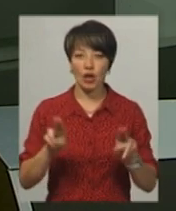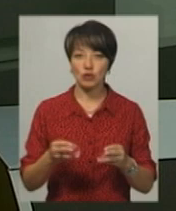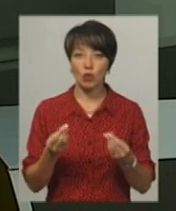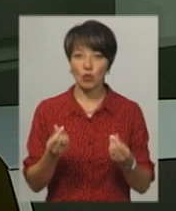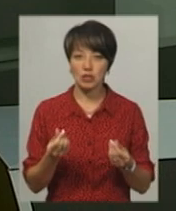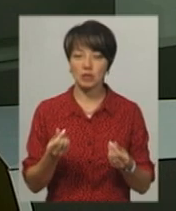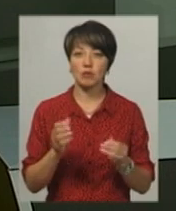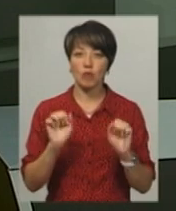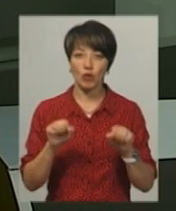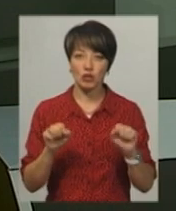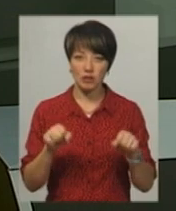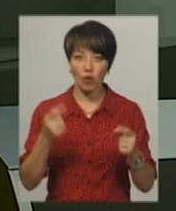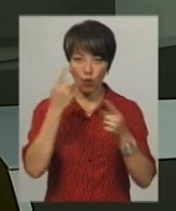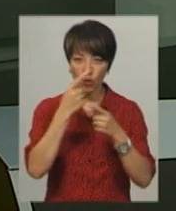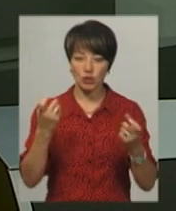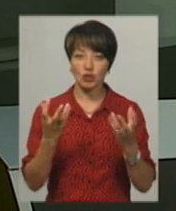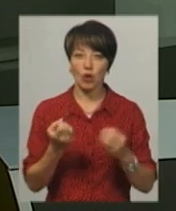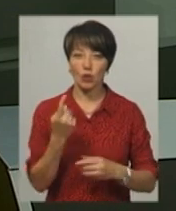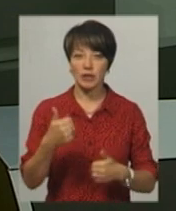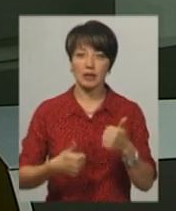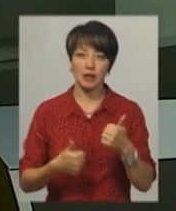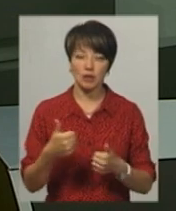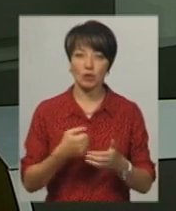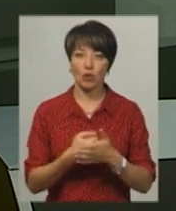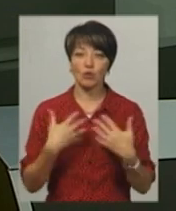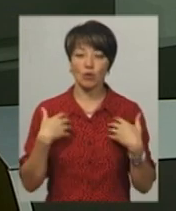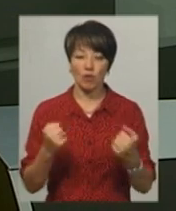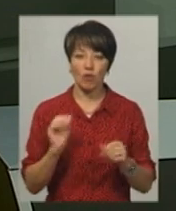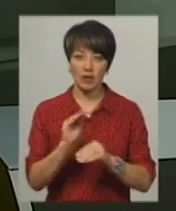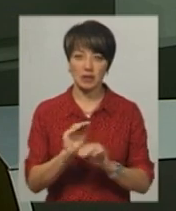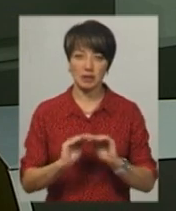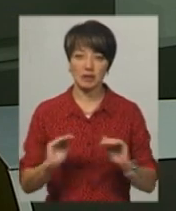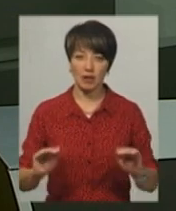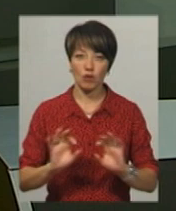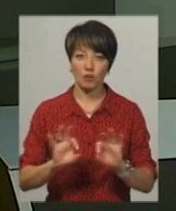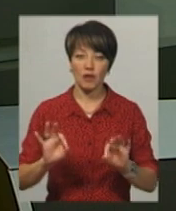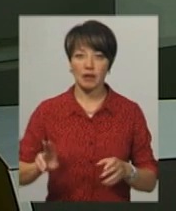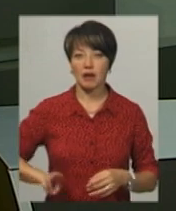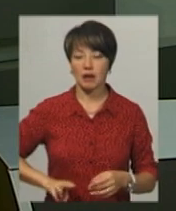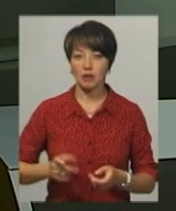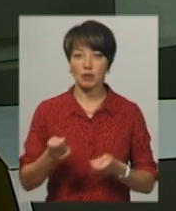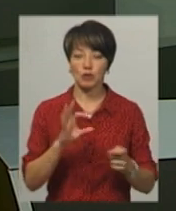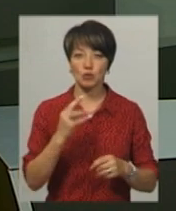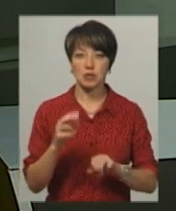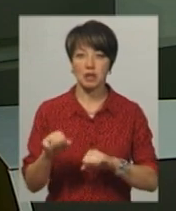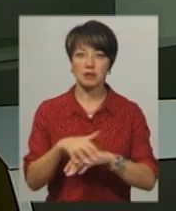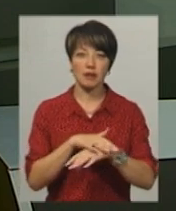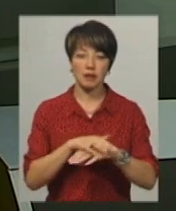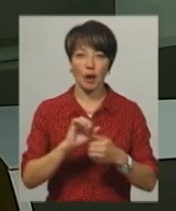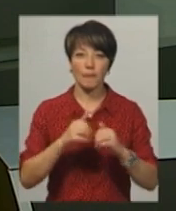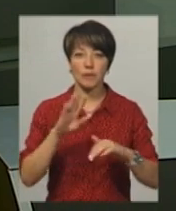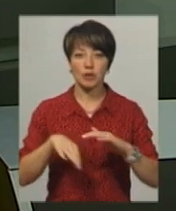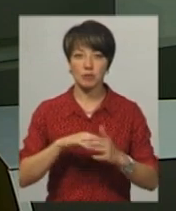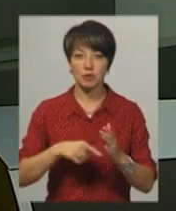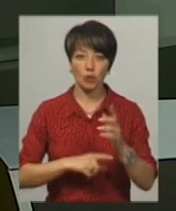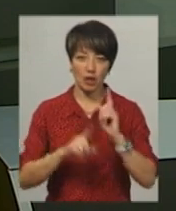коштів, які залишаться, можливо, оголосять ще один тендер і до оздоровлять дітей, розповіла директорка Департаменту соціального захисту населення